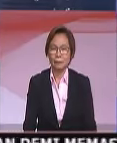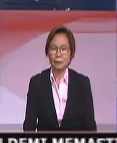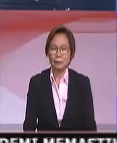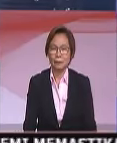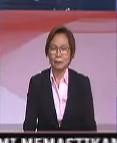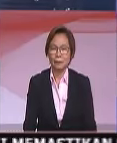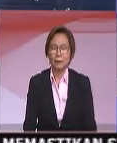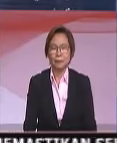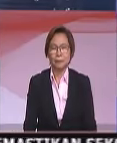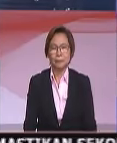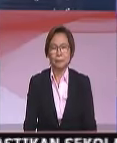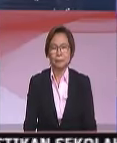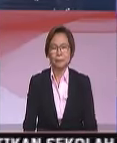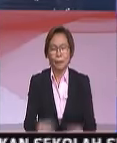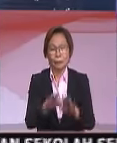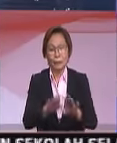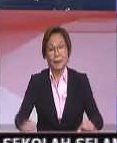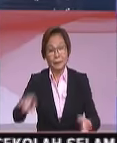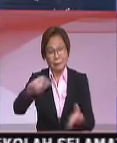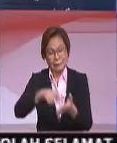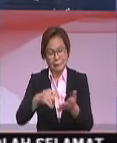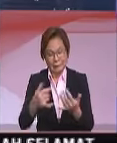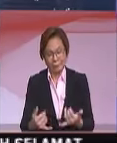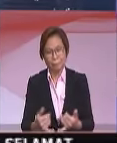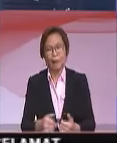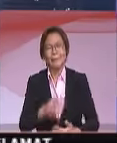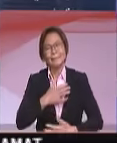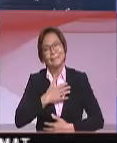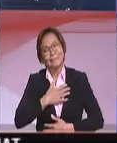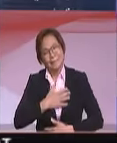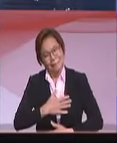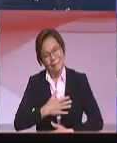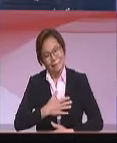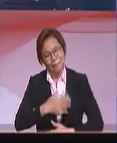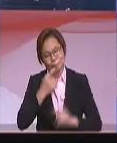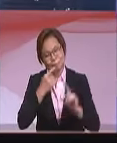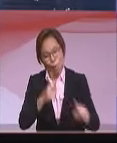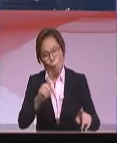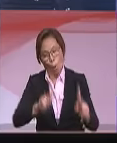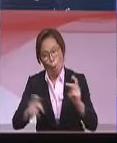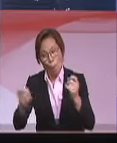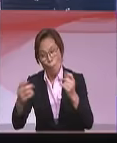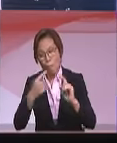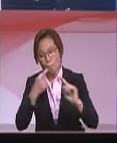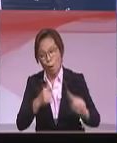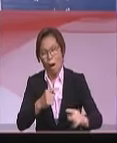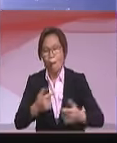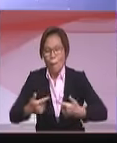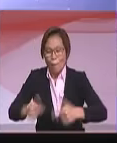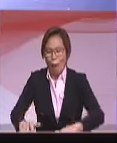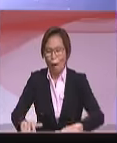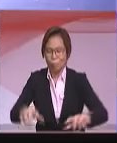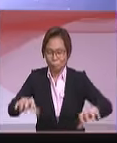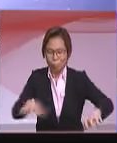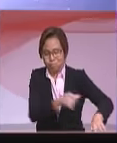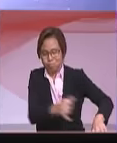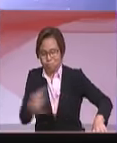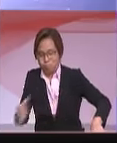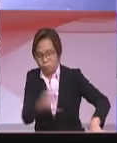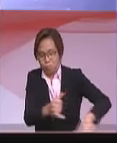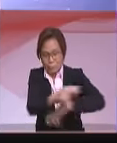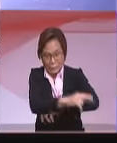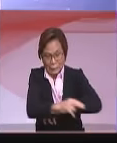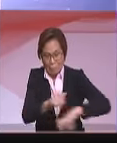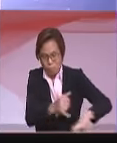Baik, seterusnya kita beralih ke perkembangan ini. Lega, itu reaksi orang ramai berhubung kebenaran rentas daerah dan negeri